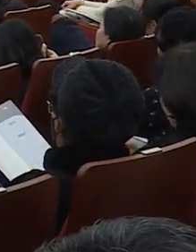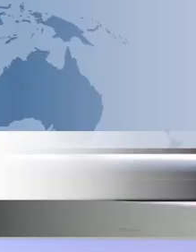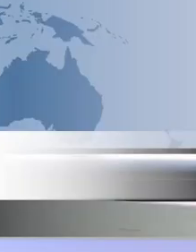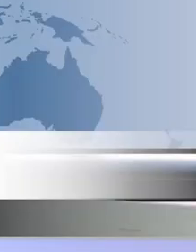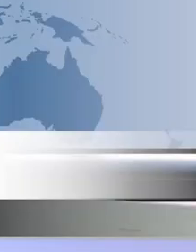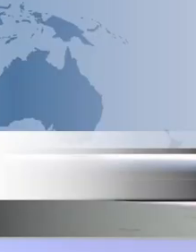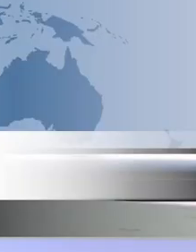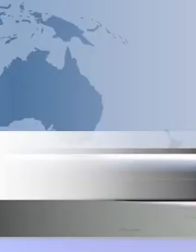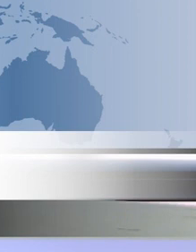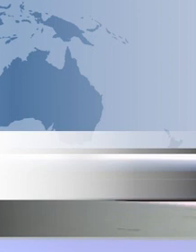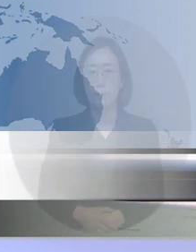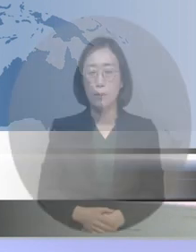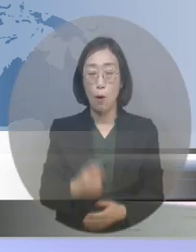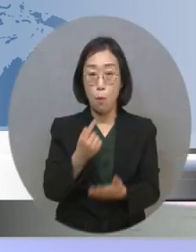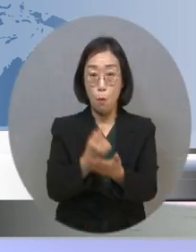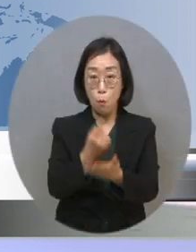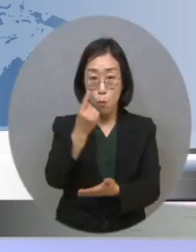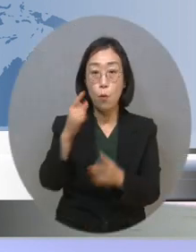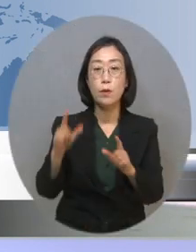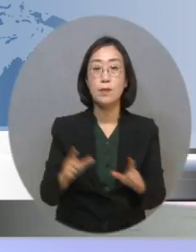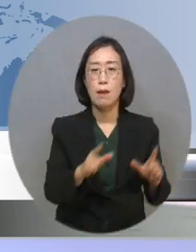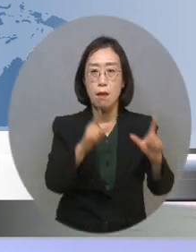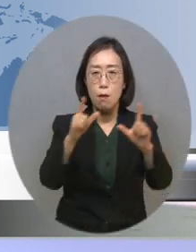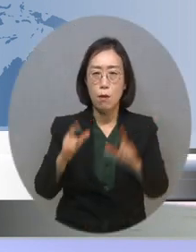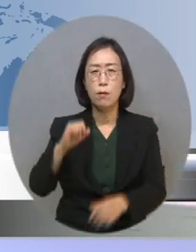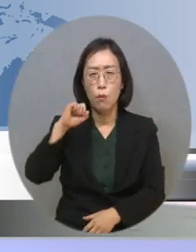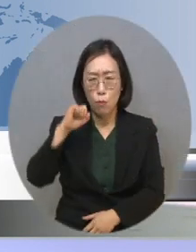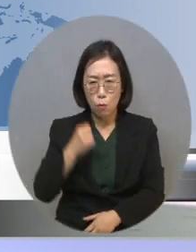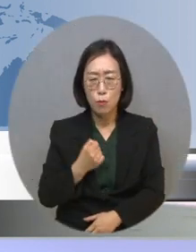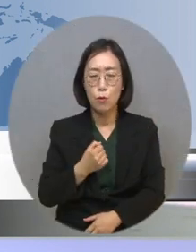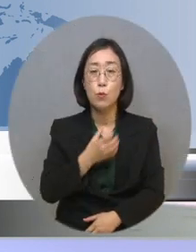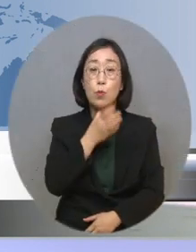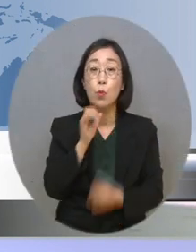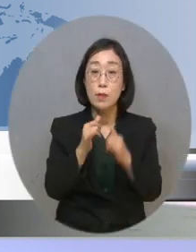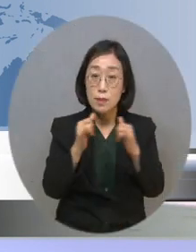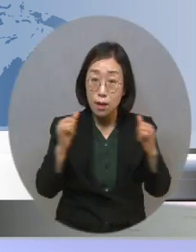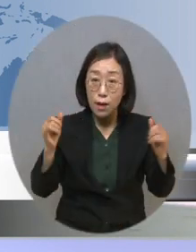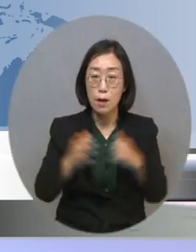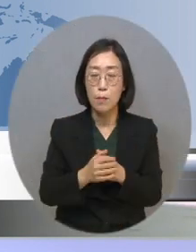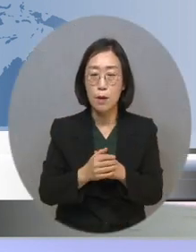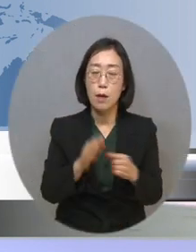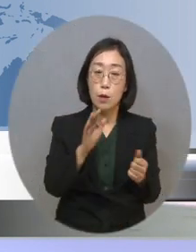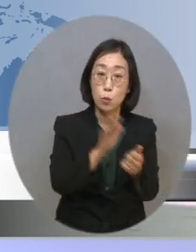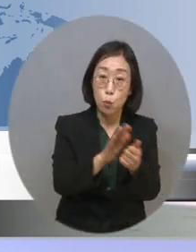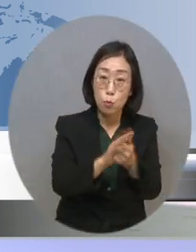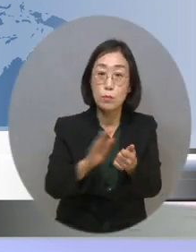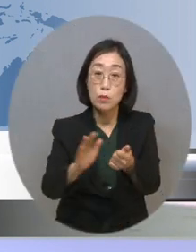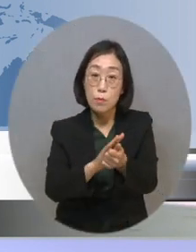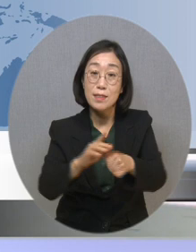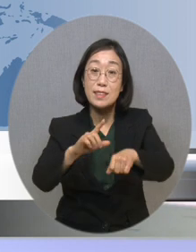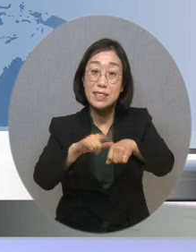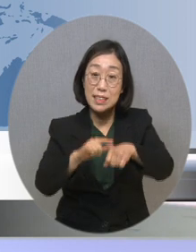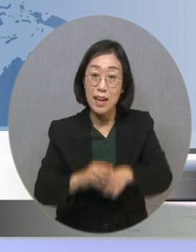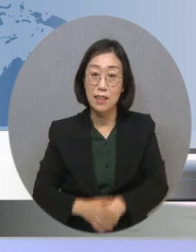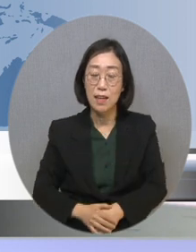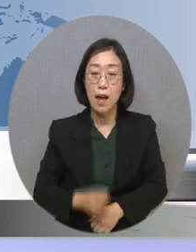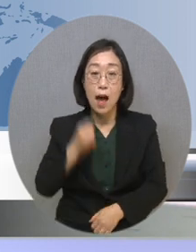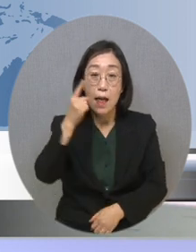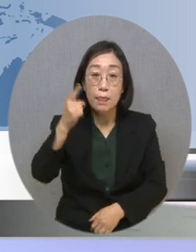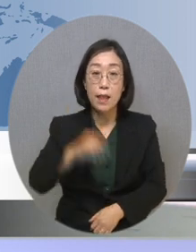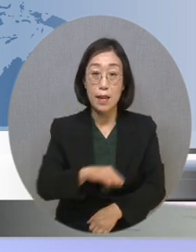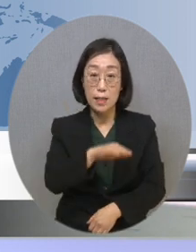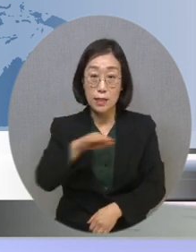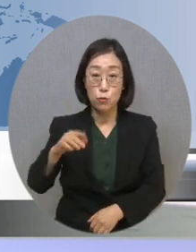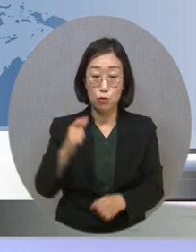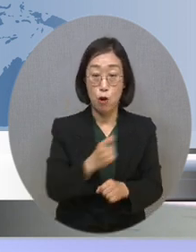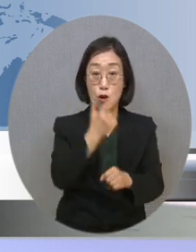김은별 홀로 일상 생활을 하는데 어려움을 겪는 어르신에게이 제공하는 돌봄 서비스 시간이 한달 기준